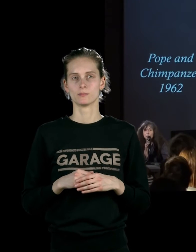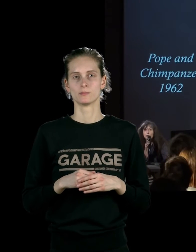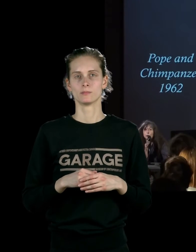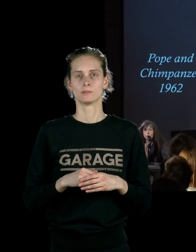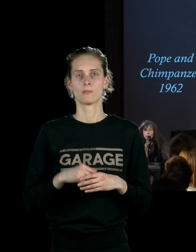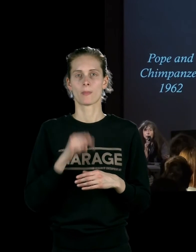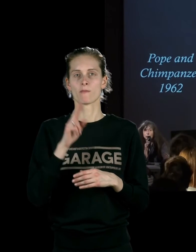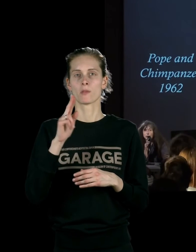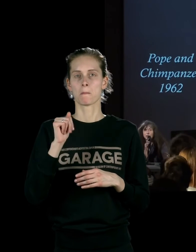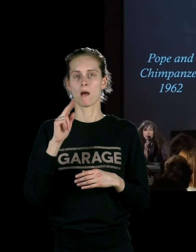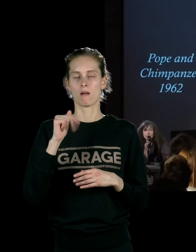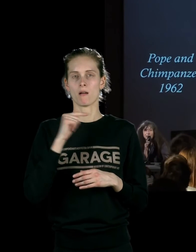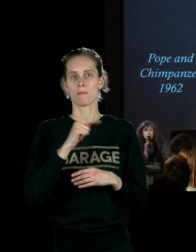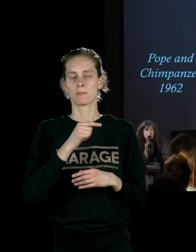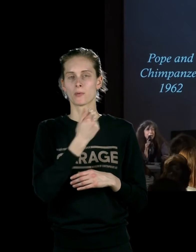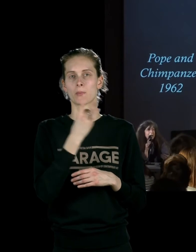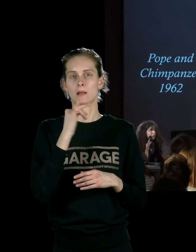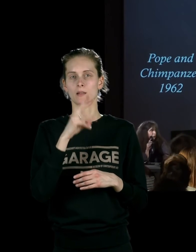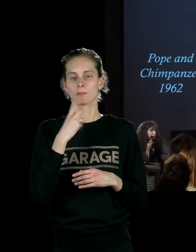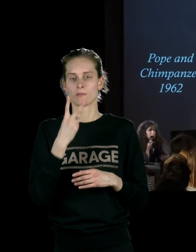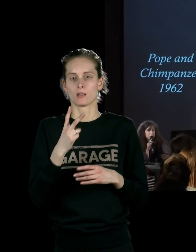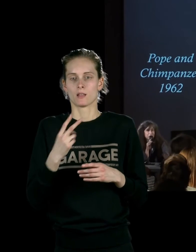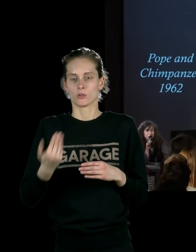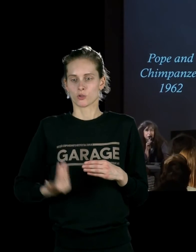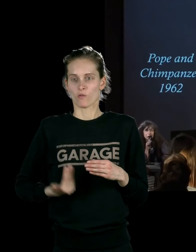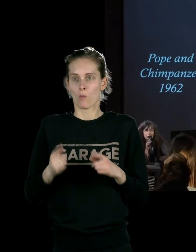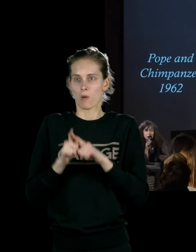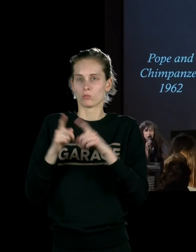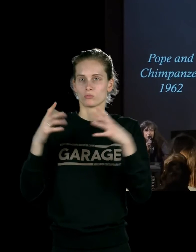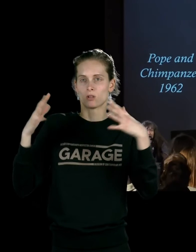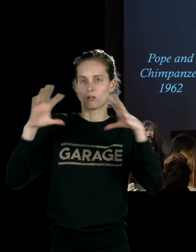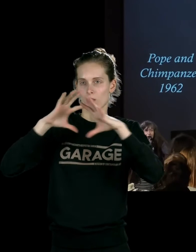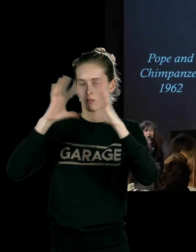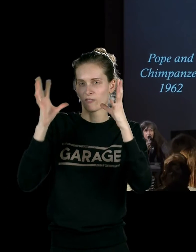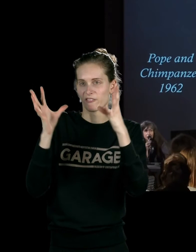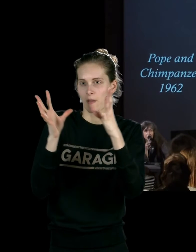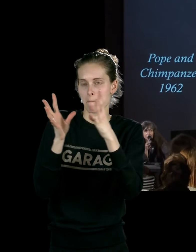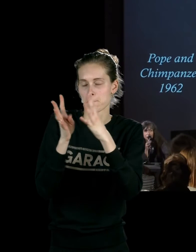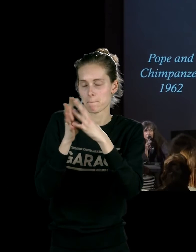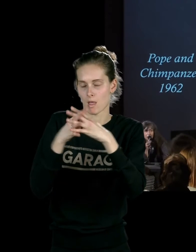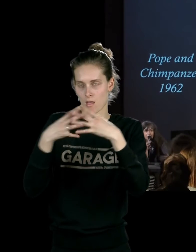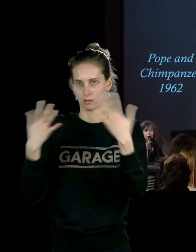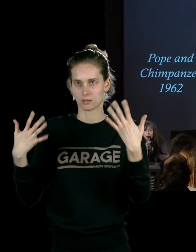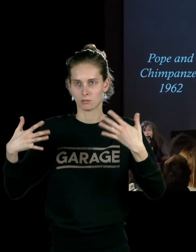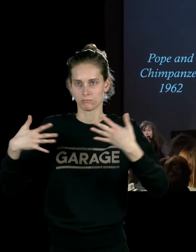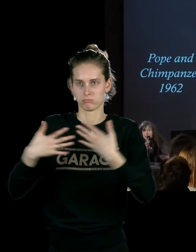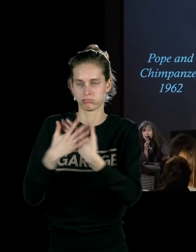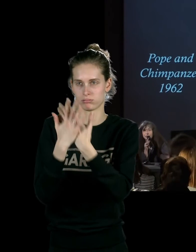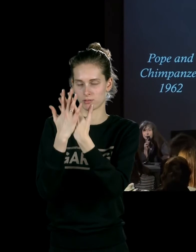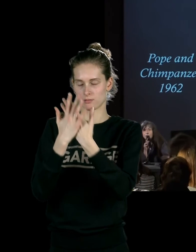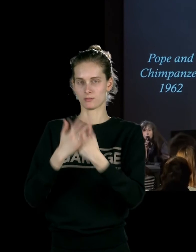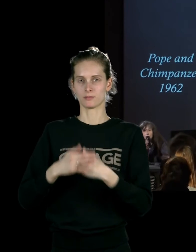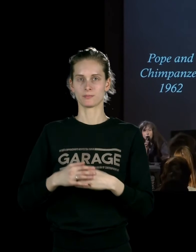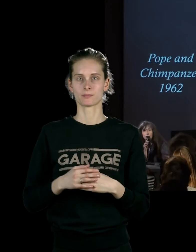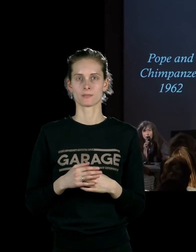сливается с этим животным, которое он отрицает в себе. Но при этом как бы сам Бэкон возвращался к вариациям на тему этой картины, потому что ни одна